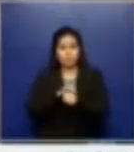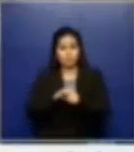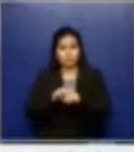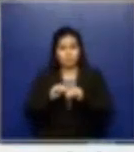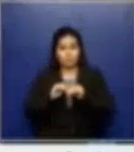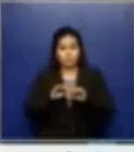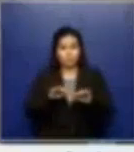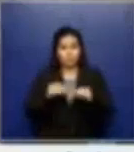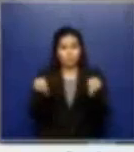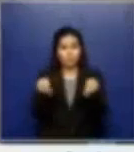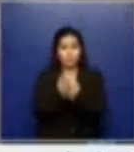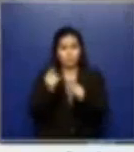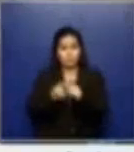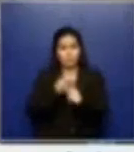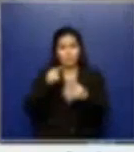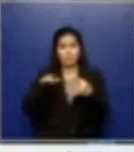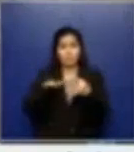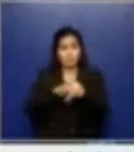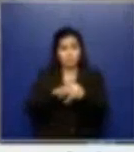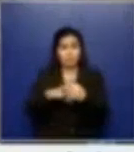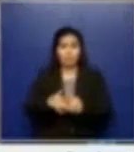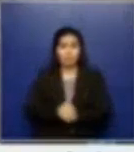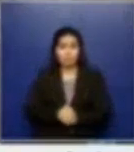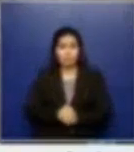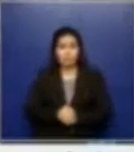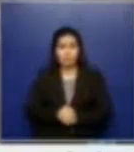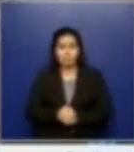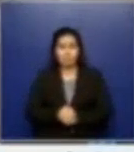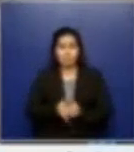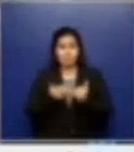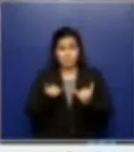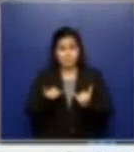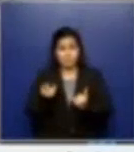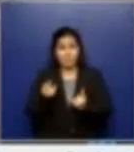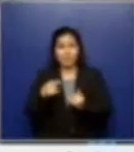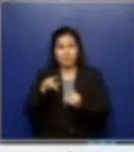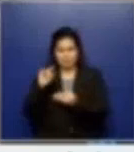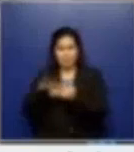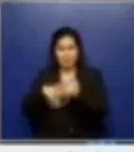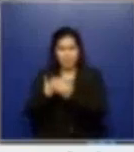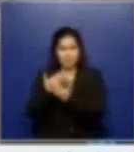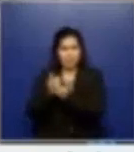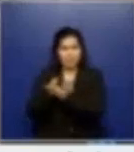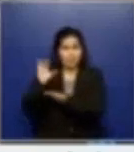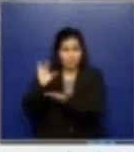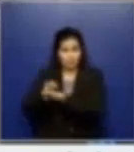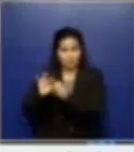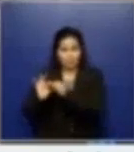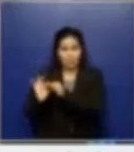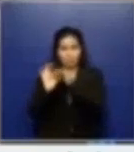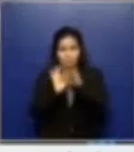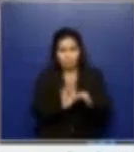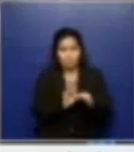ราแล้ววันนี้นี่ท่านก็ยังเอาตัวนั้นแหละมาหลังโควิดมาท่านปรับเปลี่ยนอะ